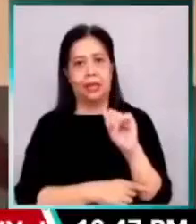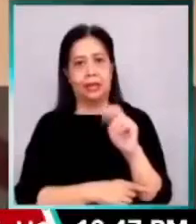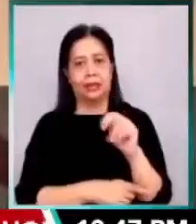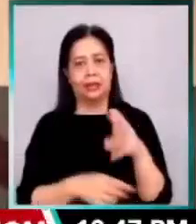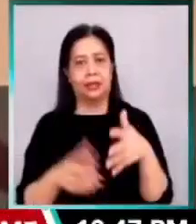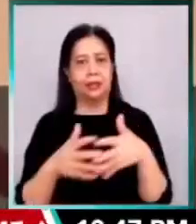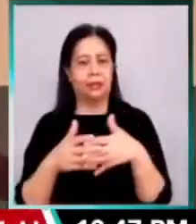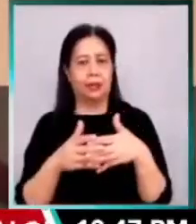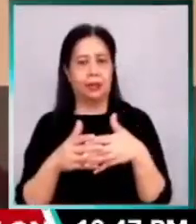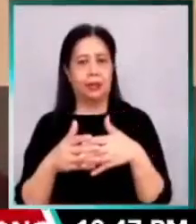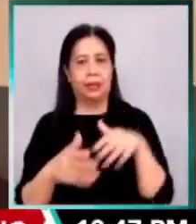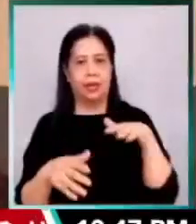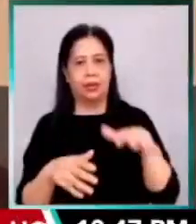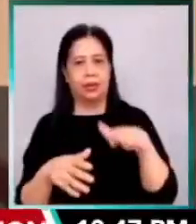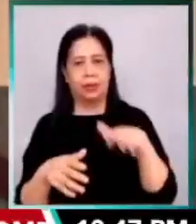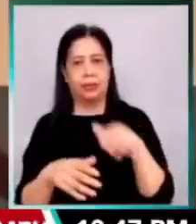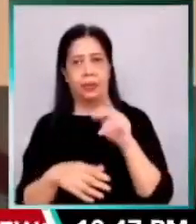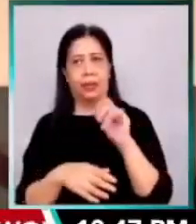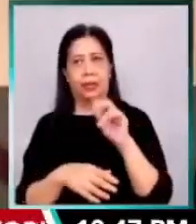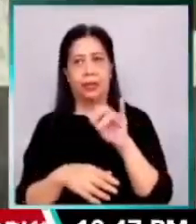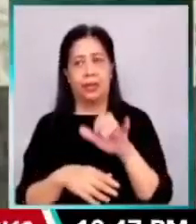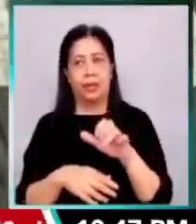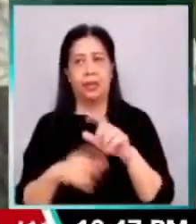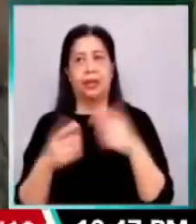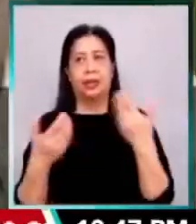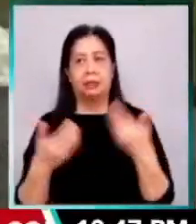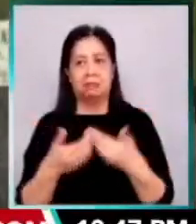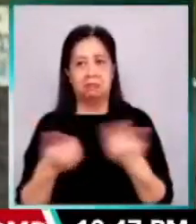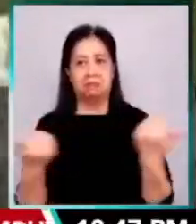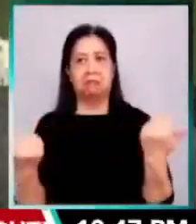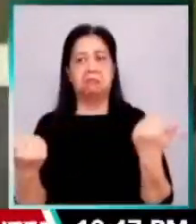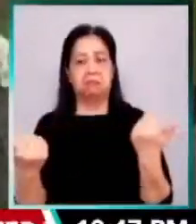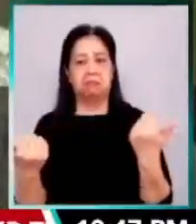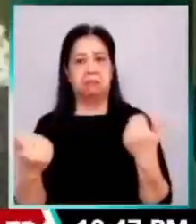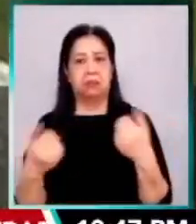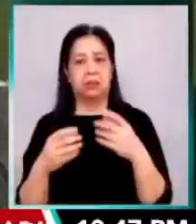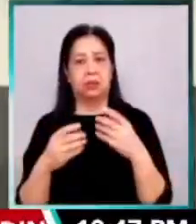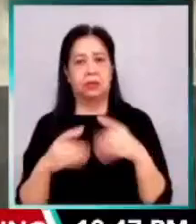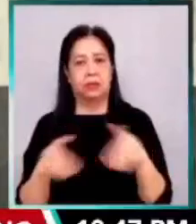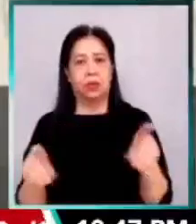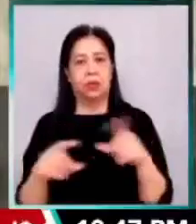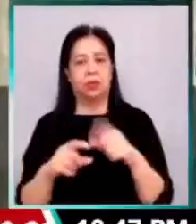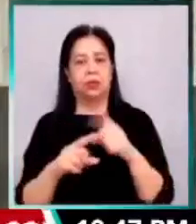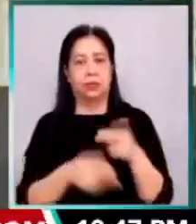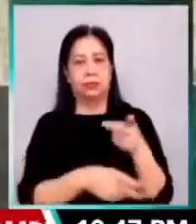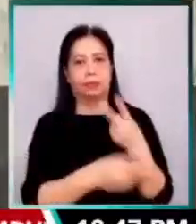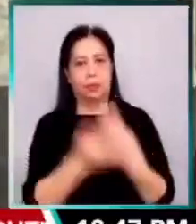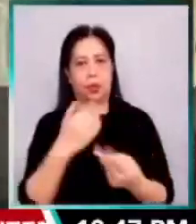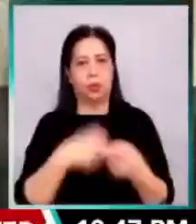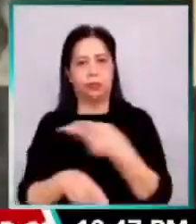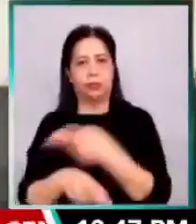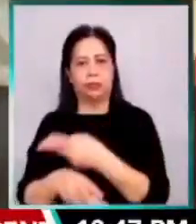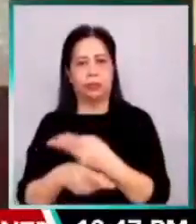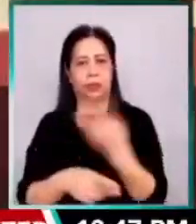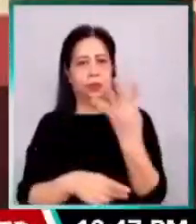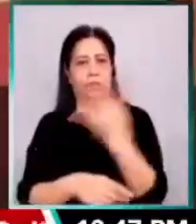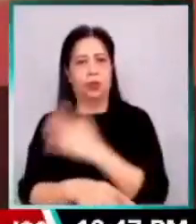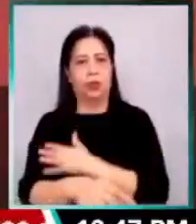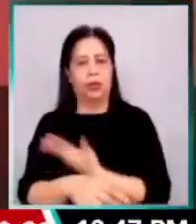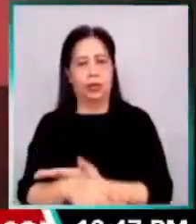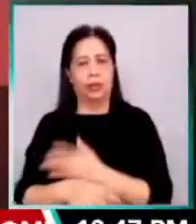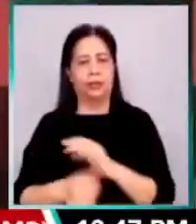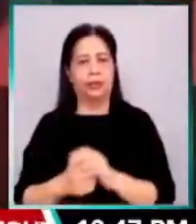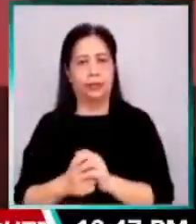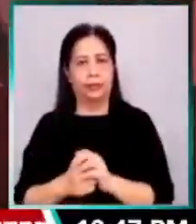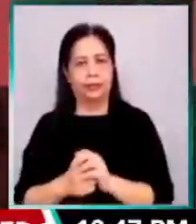Ye. Nagkaroon na ng divorce settlement. May joint custody sila sa 4 nilang anak.